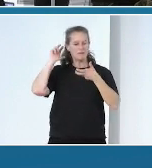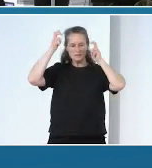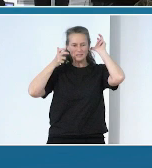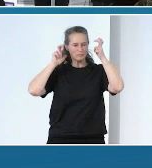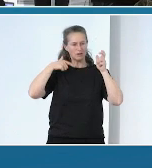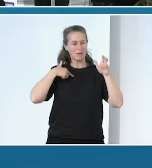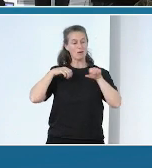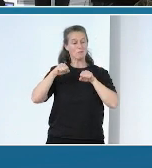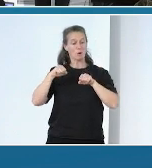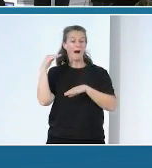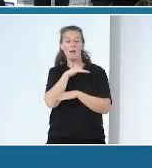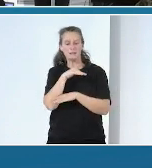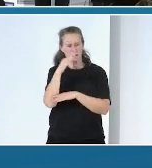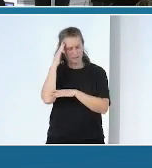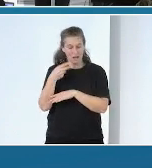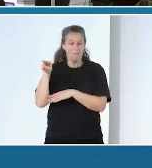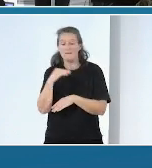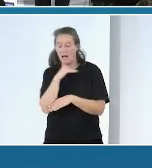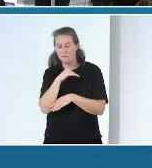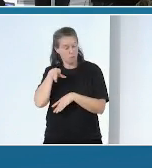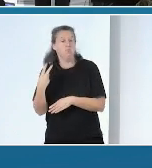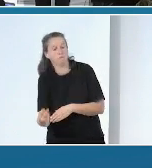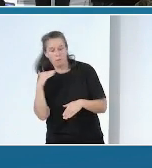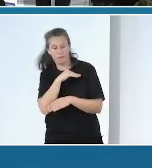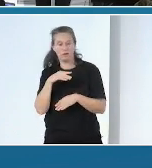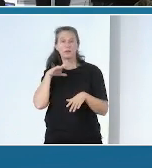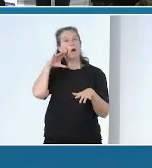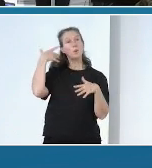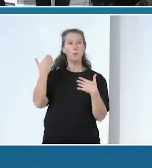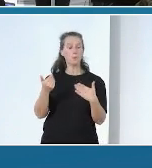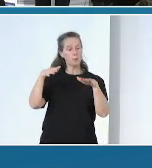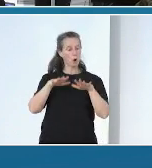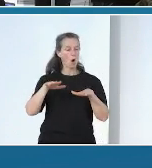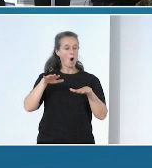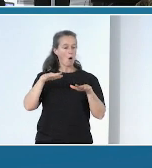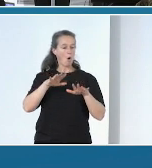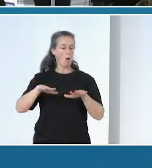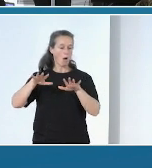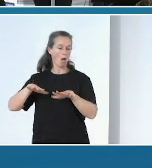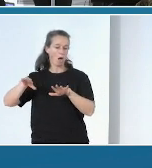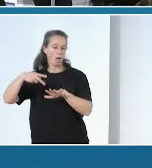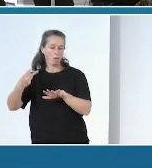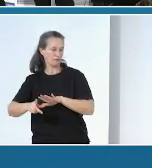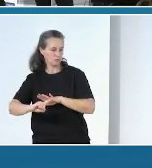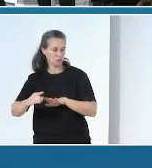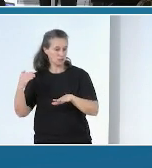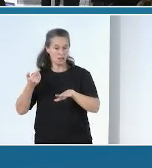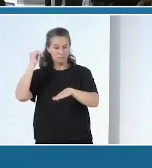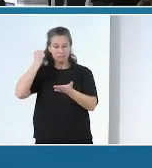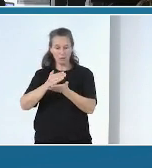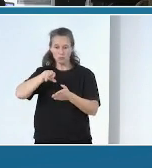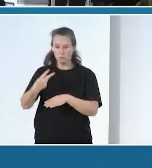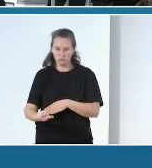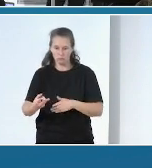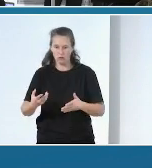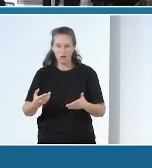dans les mouvements rapides. Quand on chute, en général, c'est très rapide. Hein, on ne chute pas en version lente.